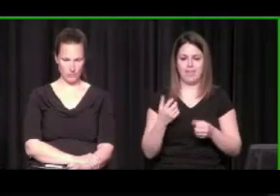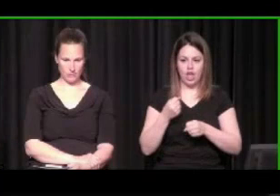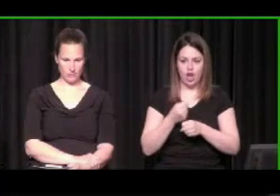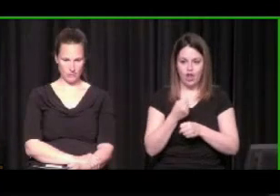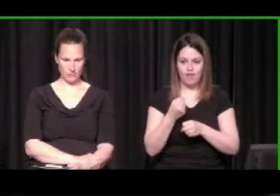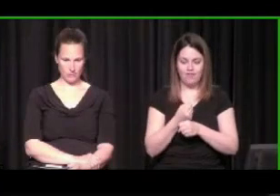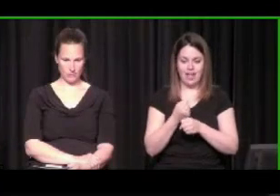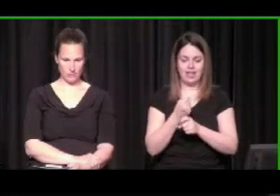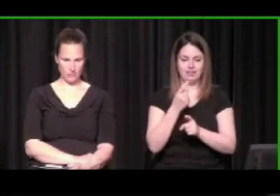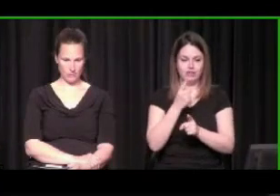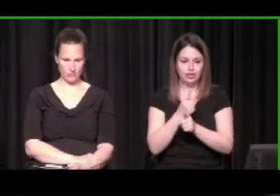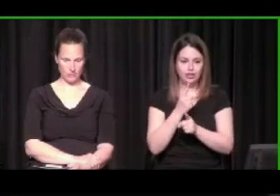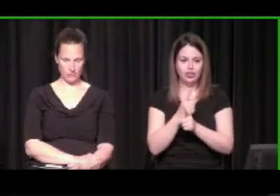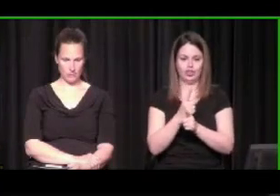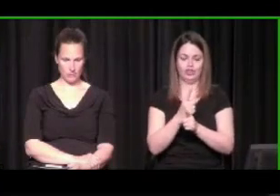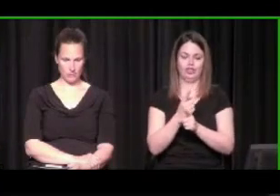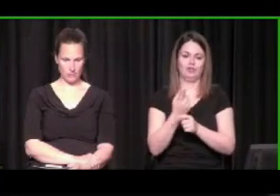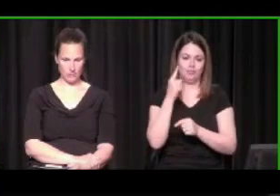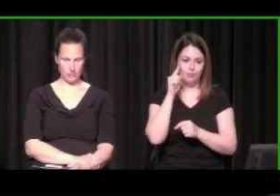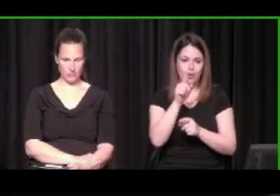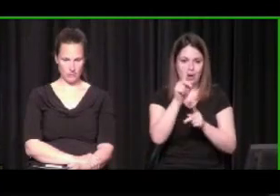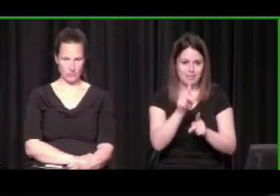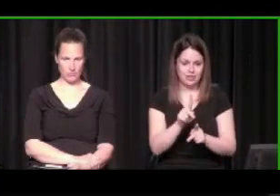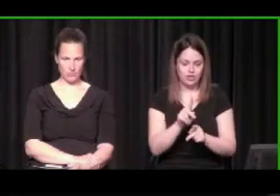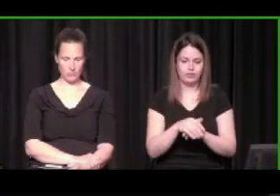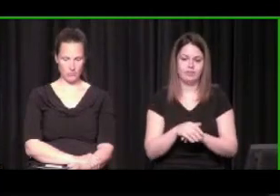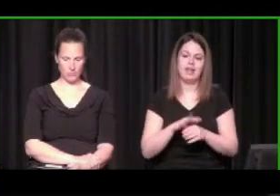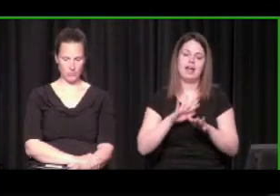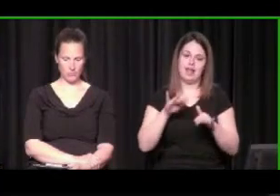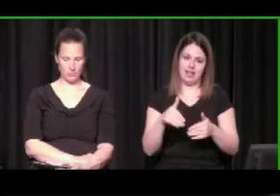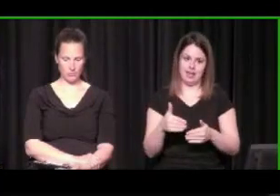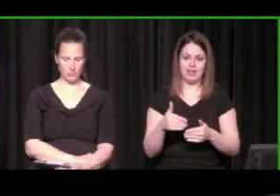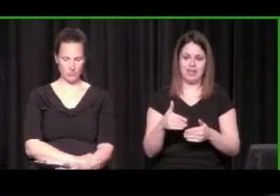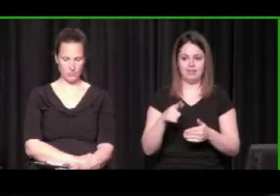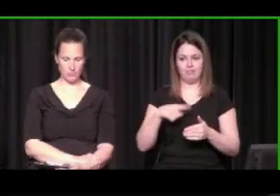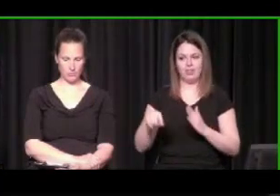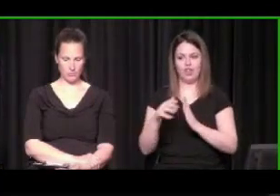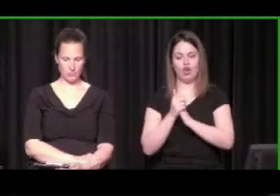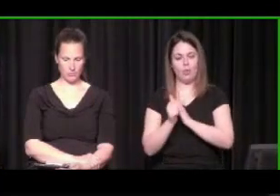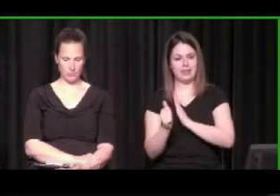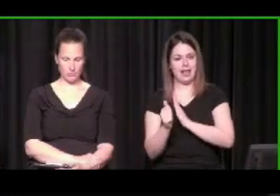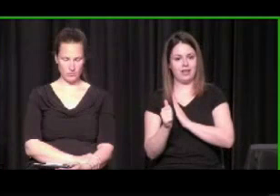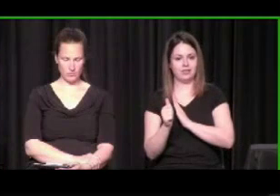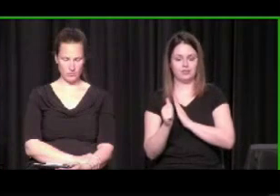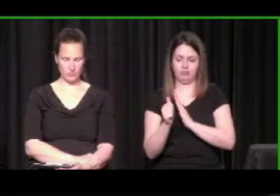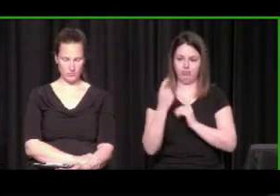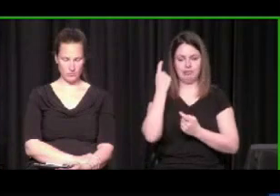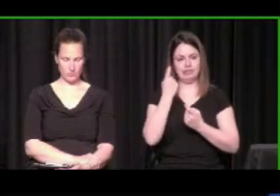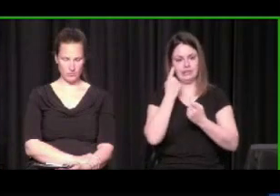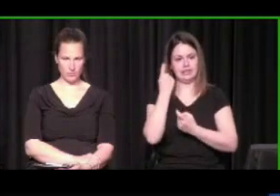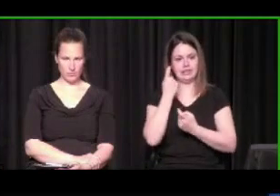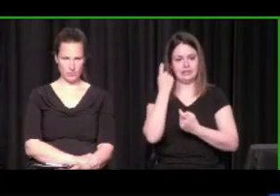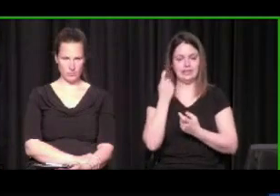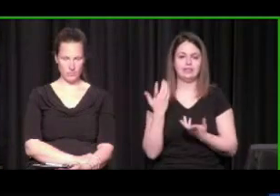faire de façon adéquate? Et là, ça vient questionner également les compétences des professionnels sur ce